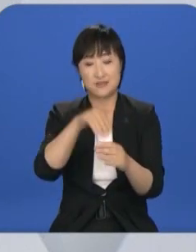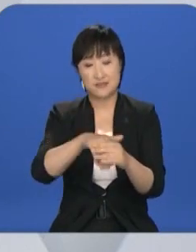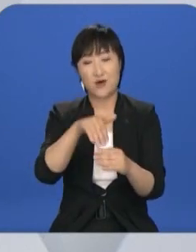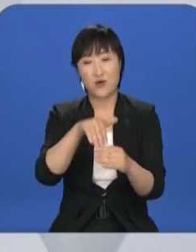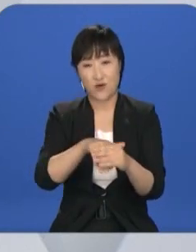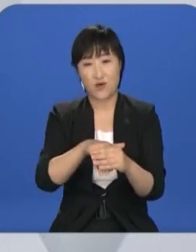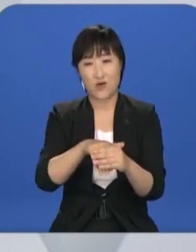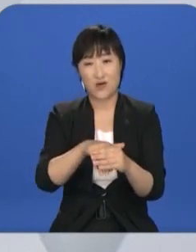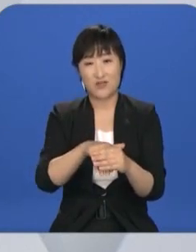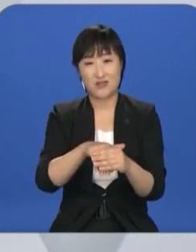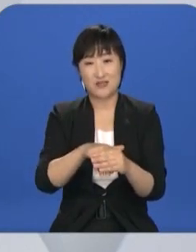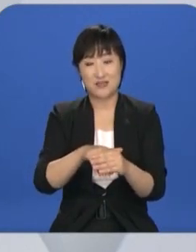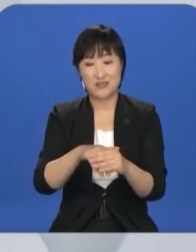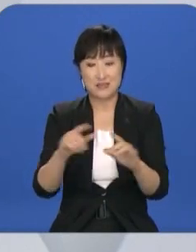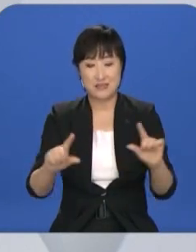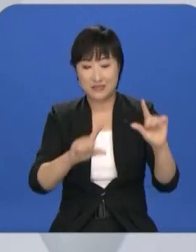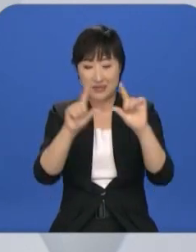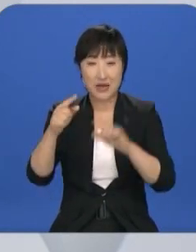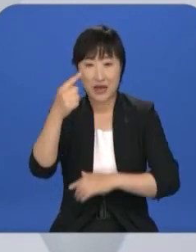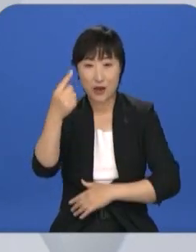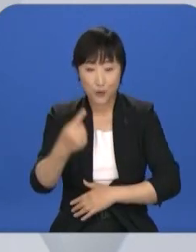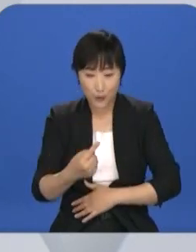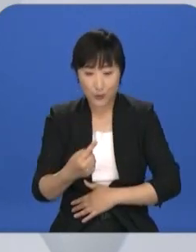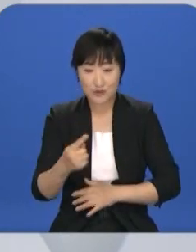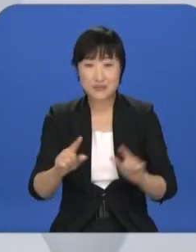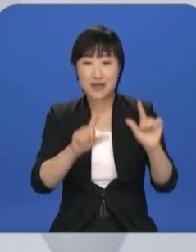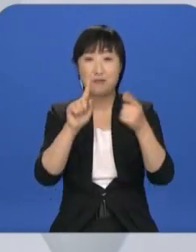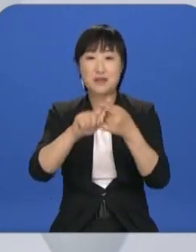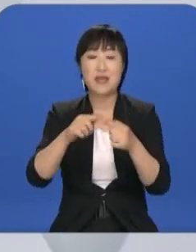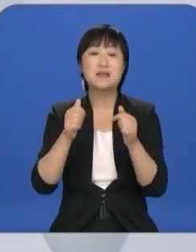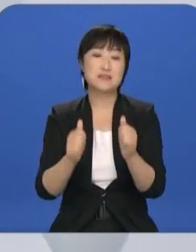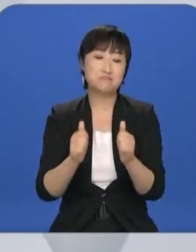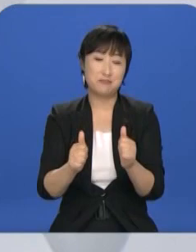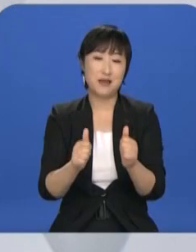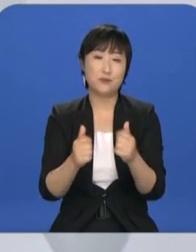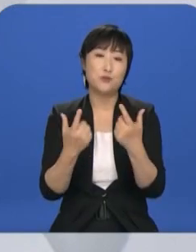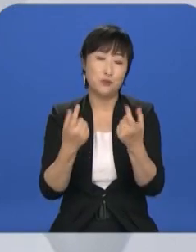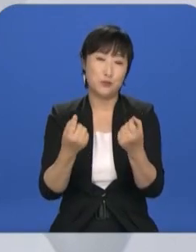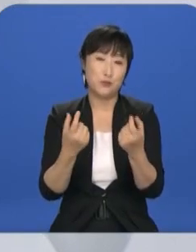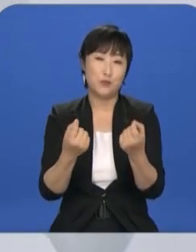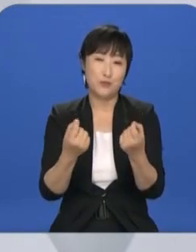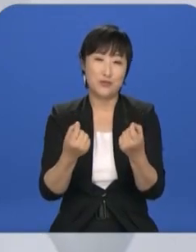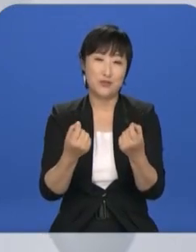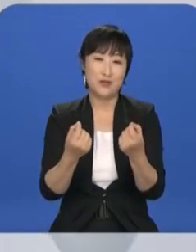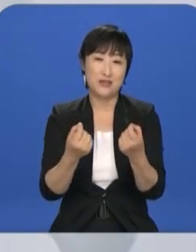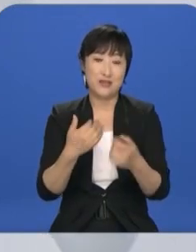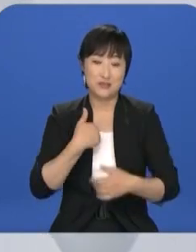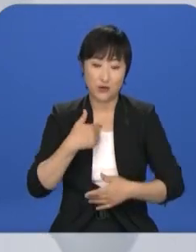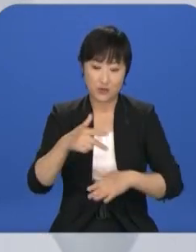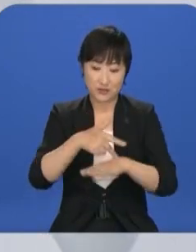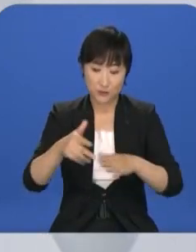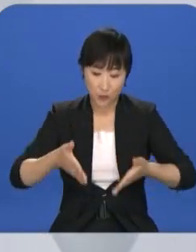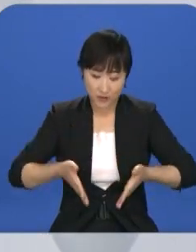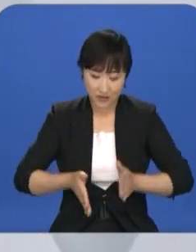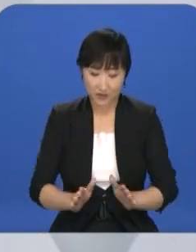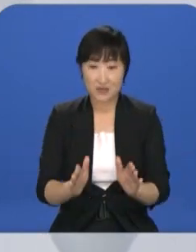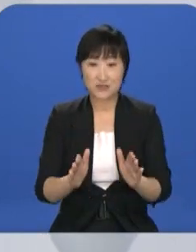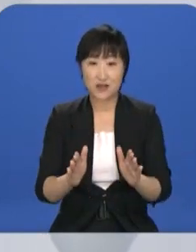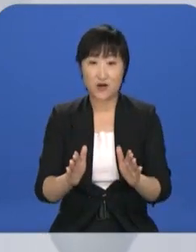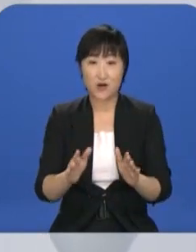선거는 살아온 삶에 대한 심판이라고 저는 생각을 합니다. 저는 진도에서